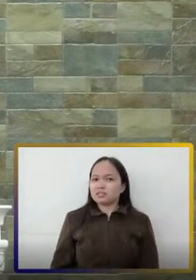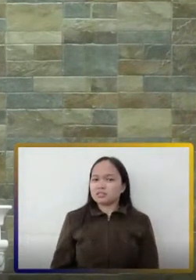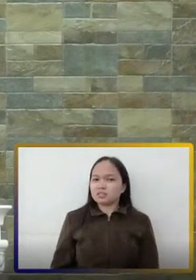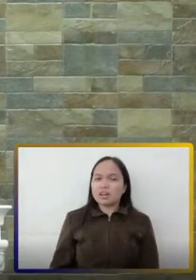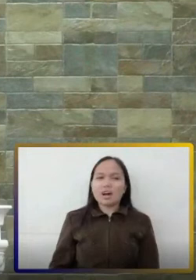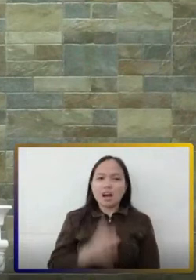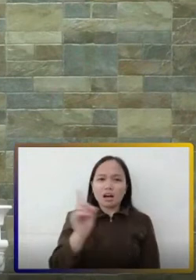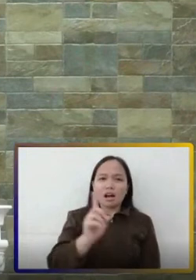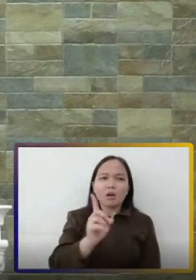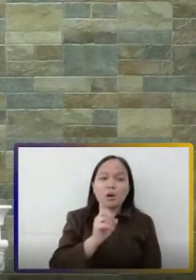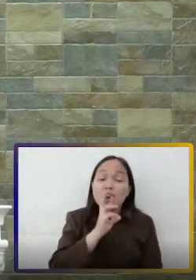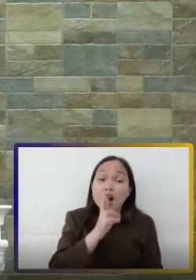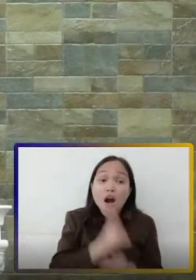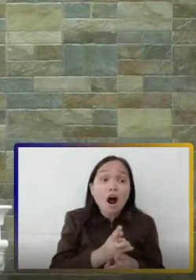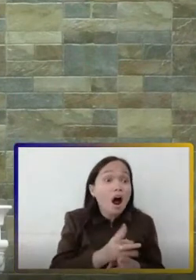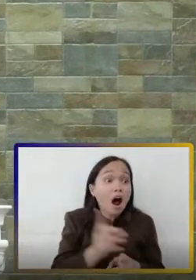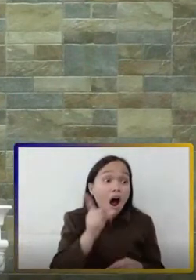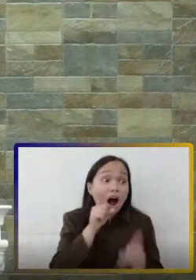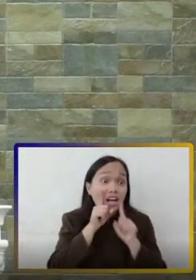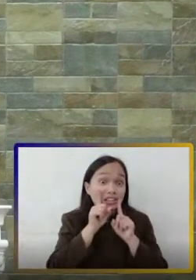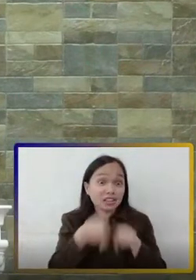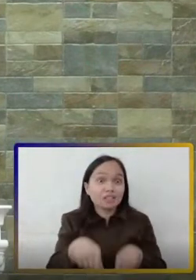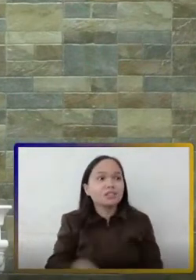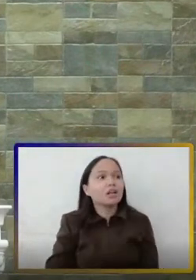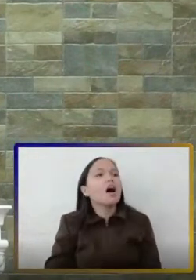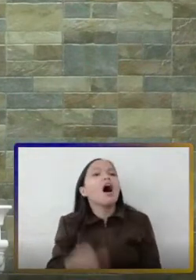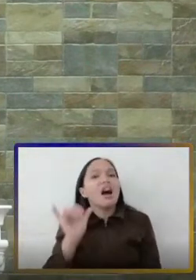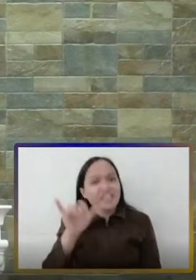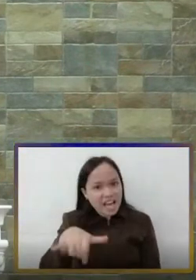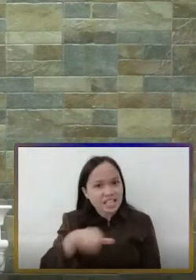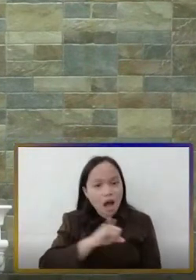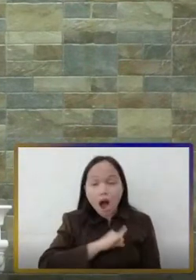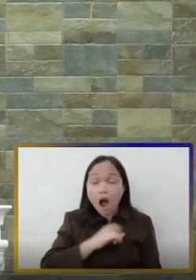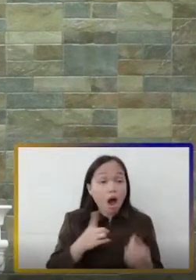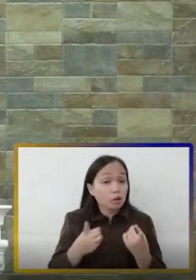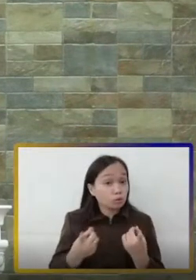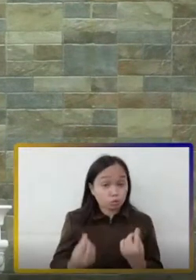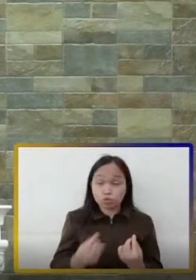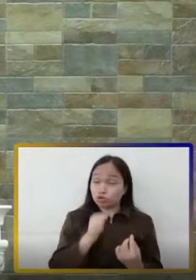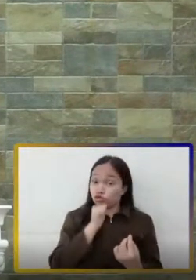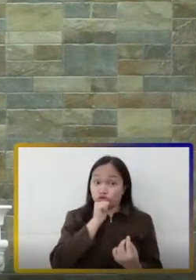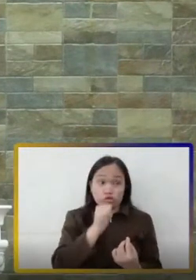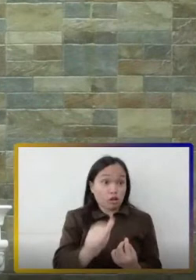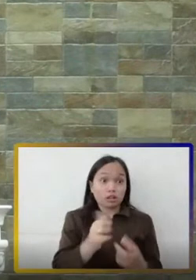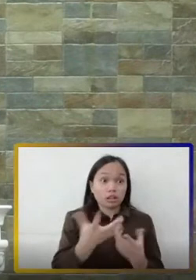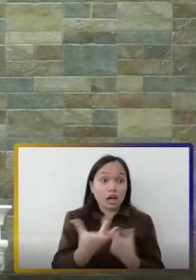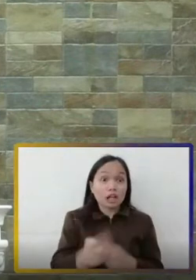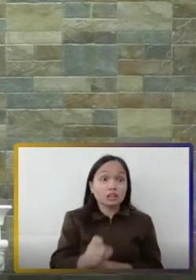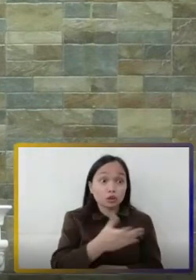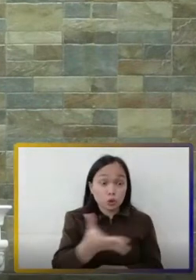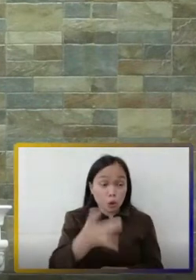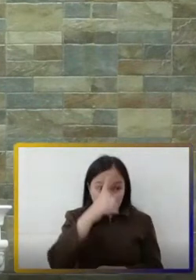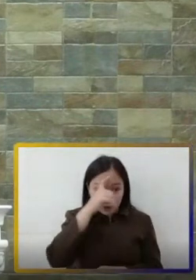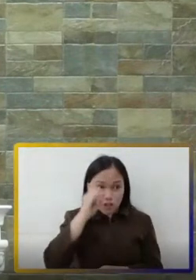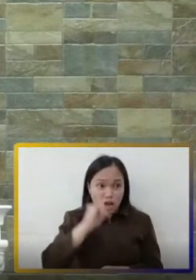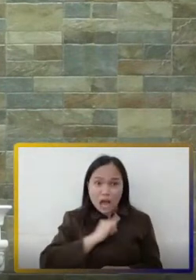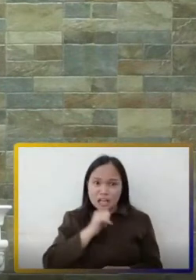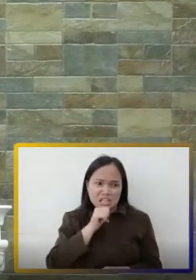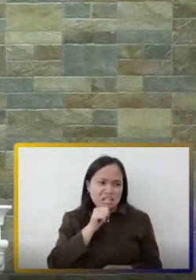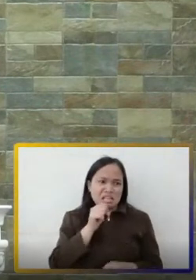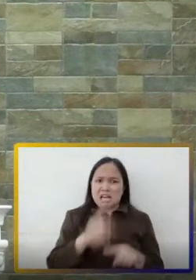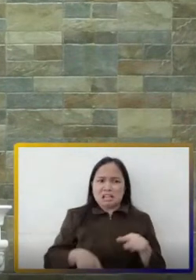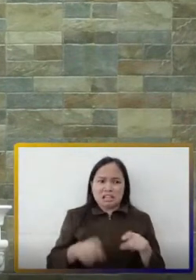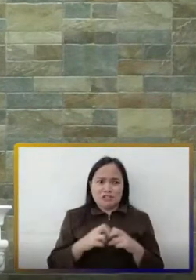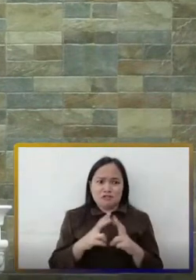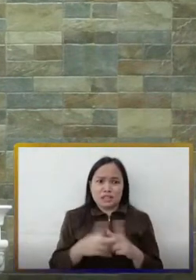And the right answer is, yes, I do not trust you because I do not even trust myself.